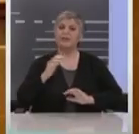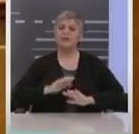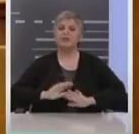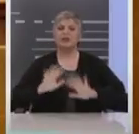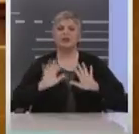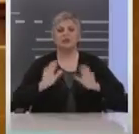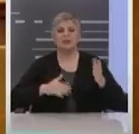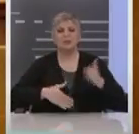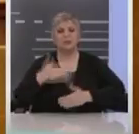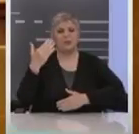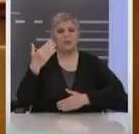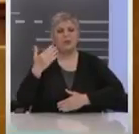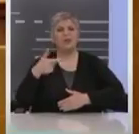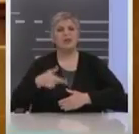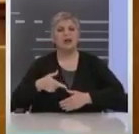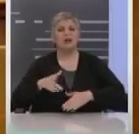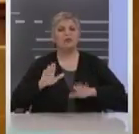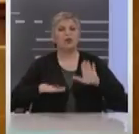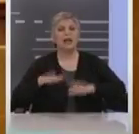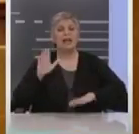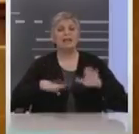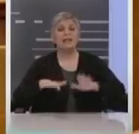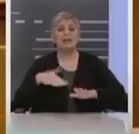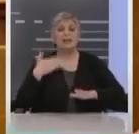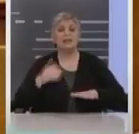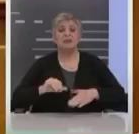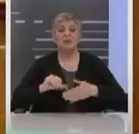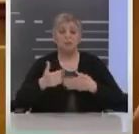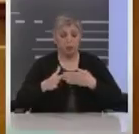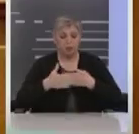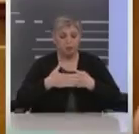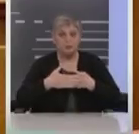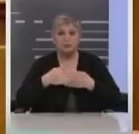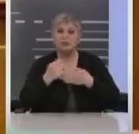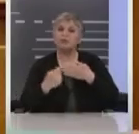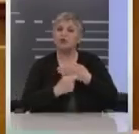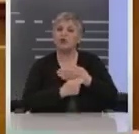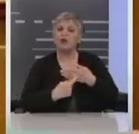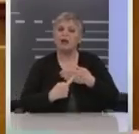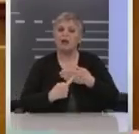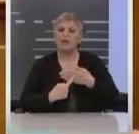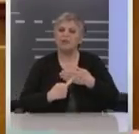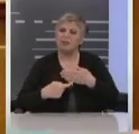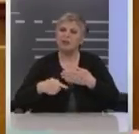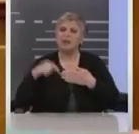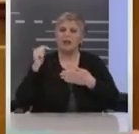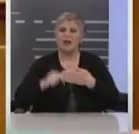με το πρωτοσέλιδο που έχουν διαμορφώνουν και την πολιτική ρητορική του αρχηγού του κόμματος και των εκπροσώπων του.